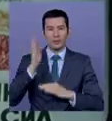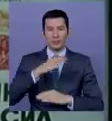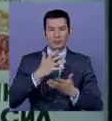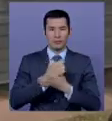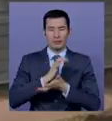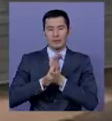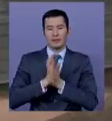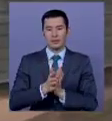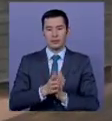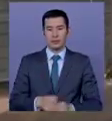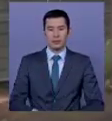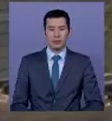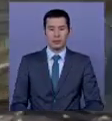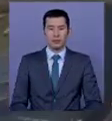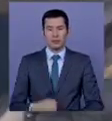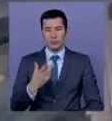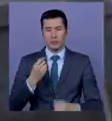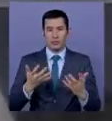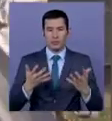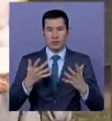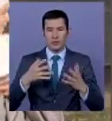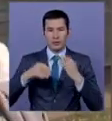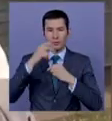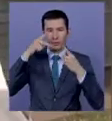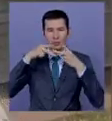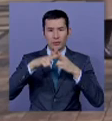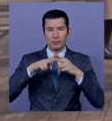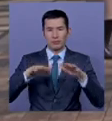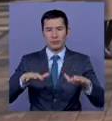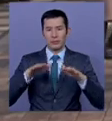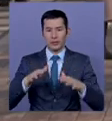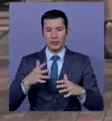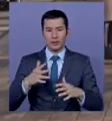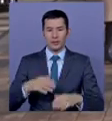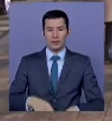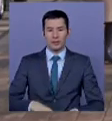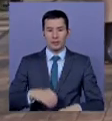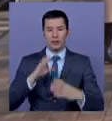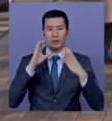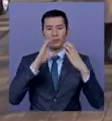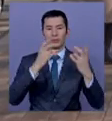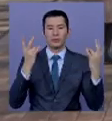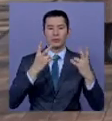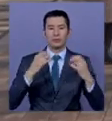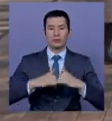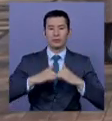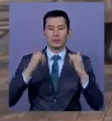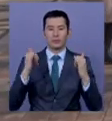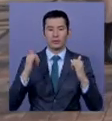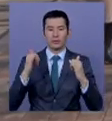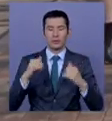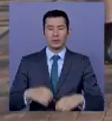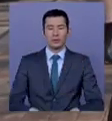деп сендірді. Конечно, давки будут. У нас же студентов полгорода. Автобус көбейту керек. Кейбір адамдар сыймай да